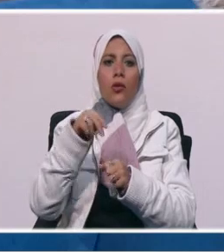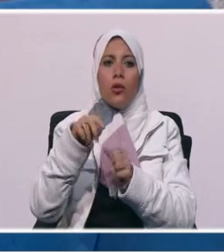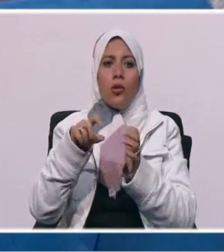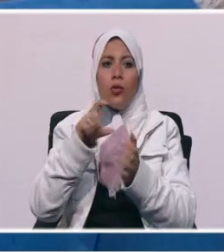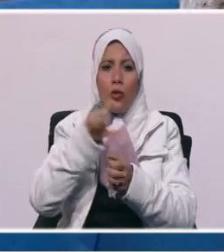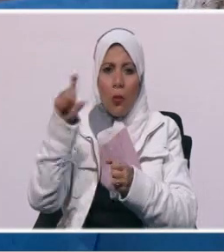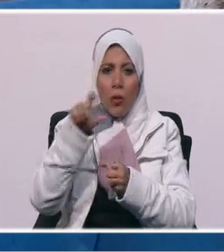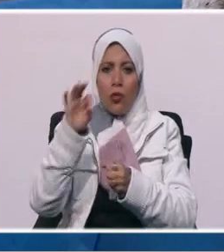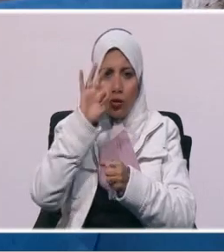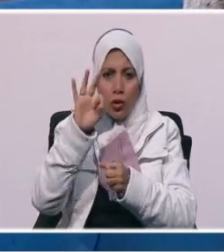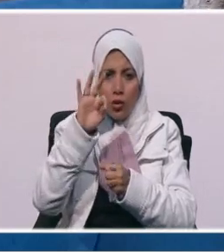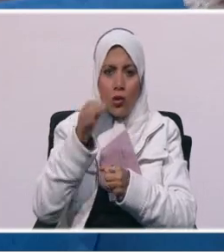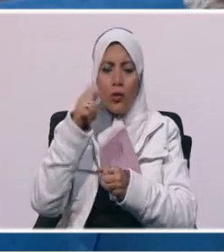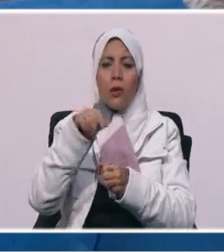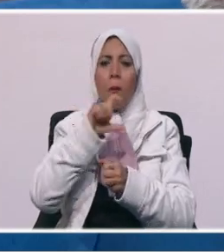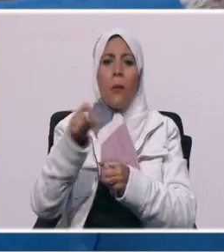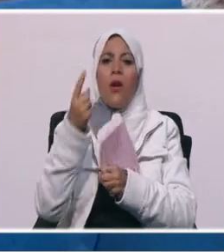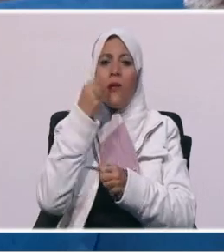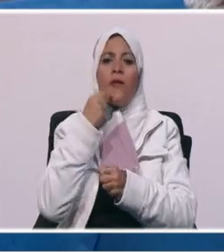كل 3 شهور، دلوقتي مره في السنه،